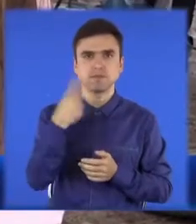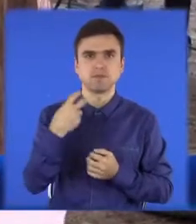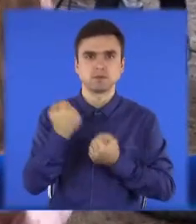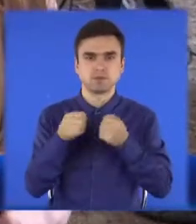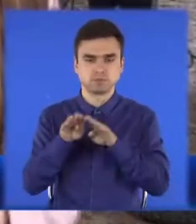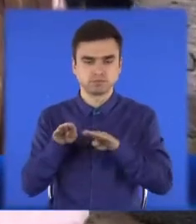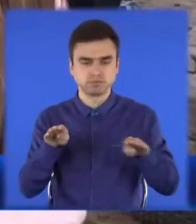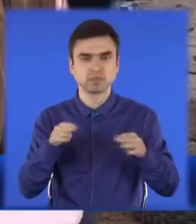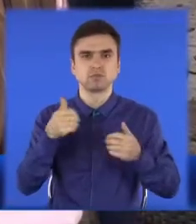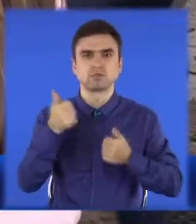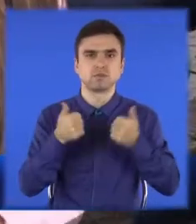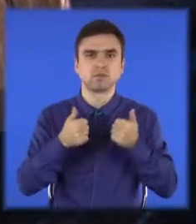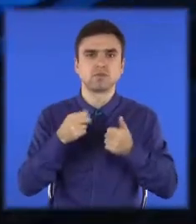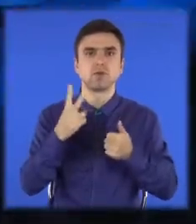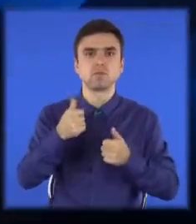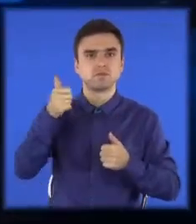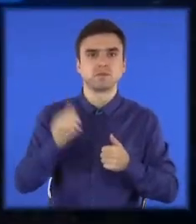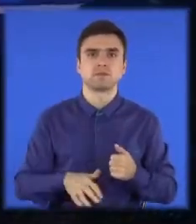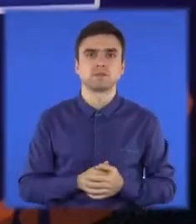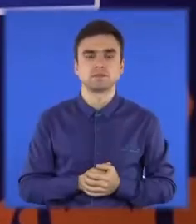щоб довести, хто господар на трасі.